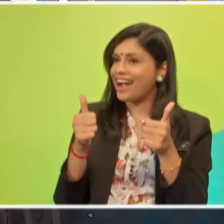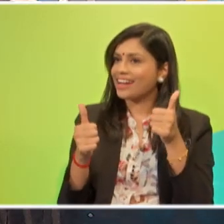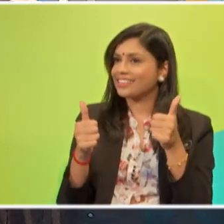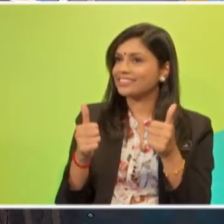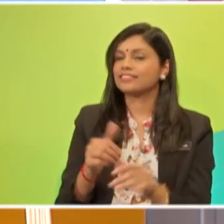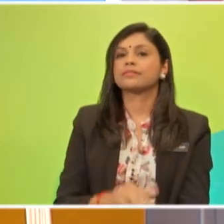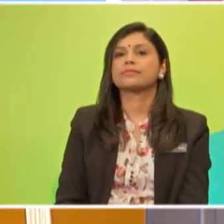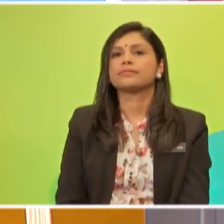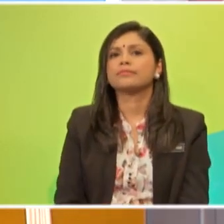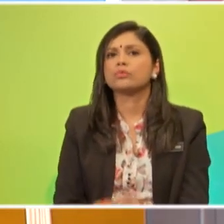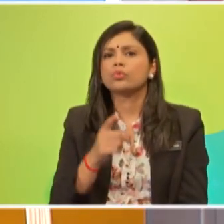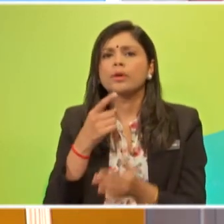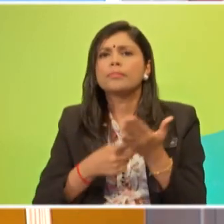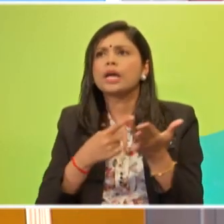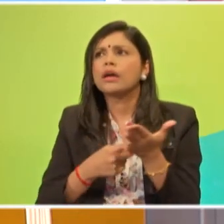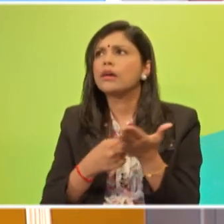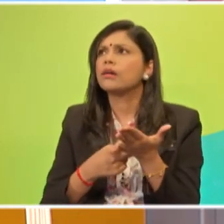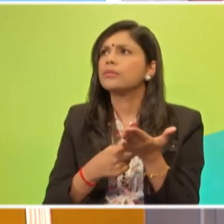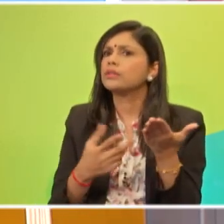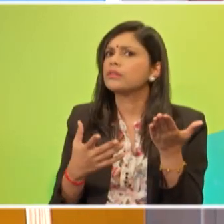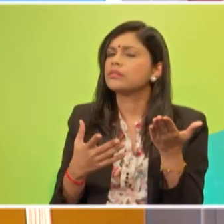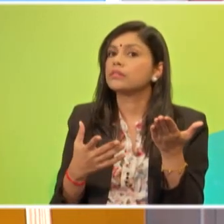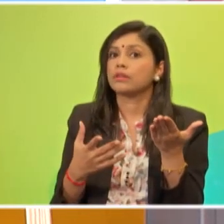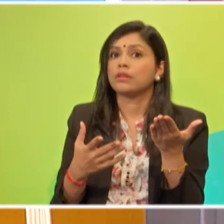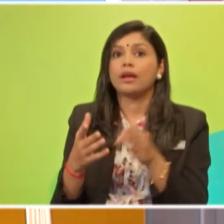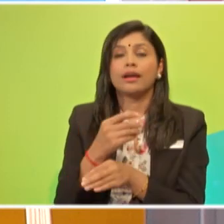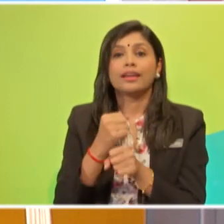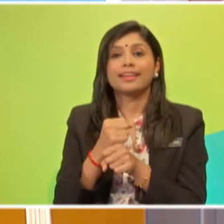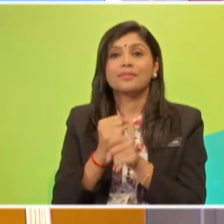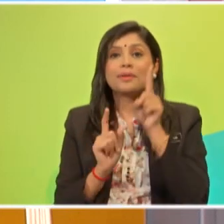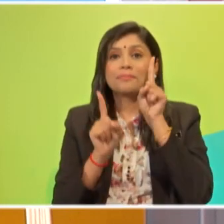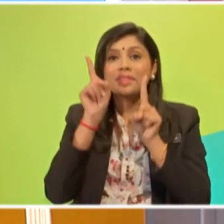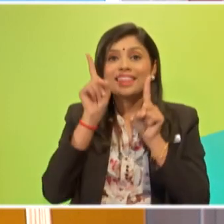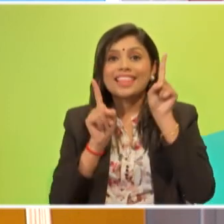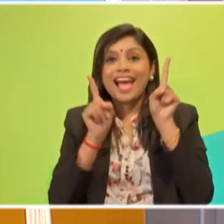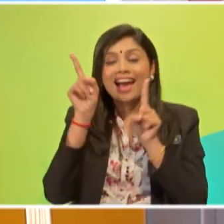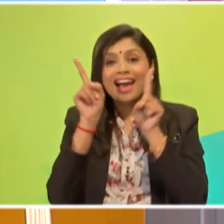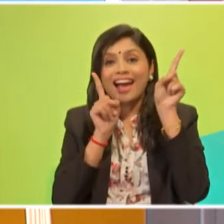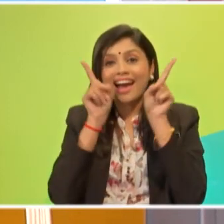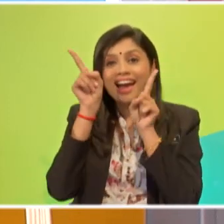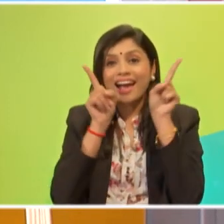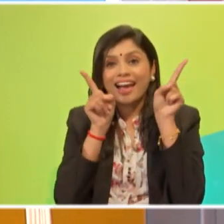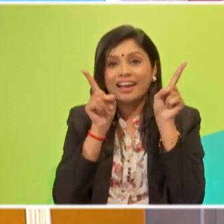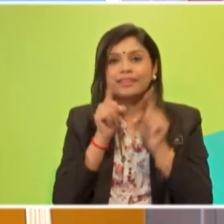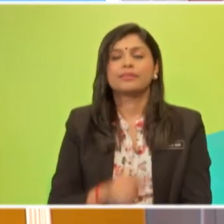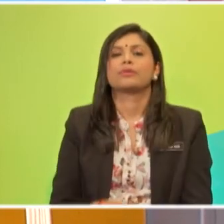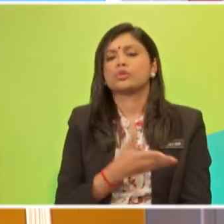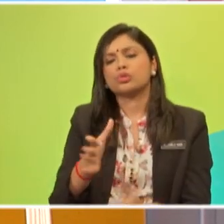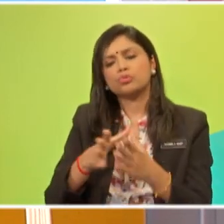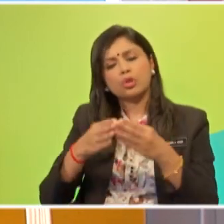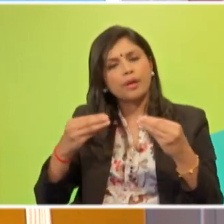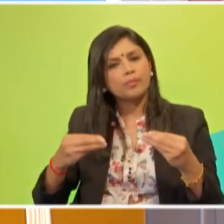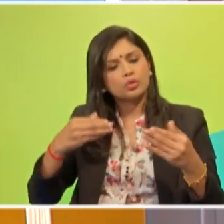Sean? Ada bintang, cikgu. Kenapa bintang? Disebabkan Sean dan murid-murid rumah berjaya habiskan